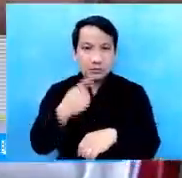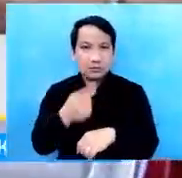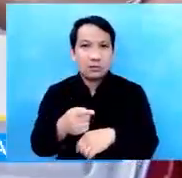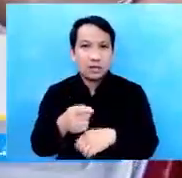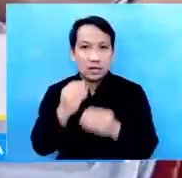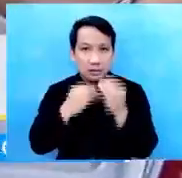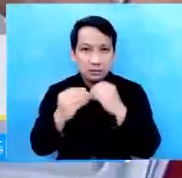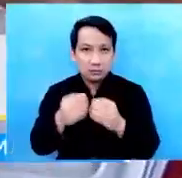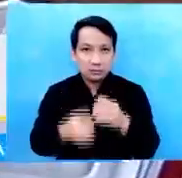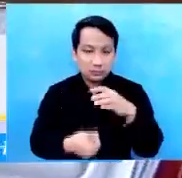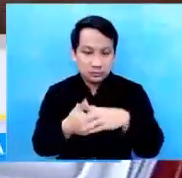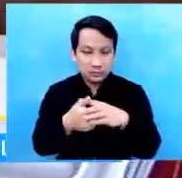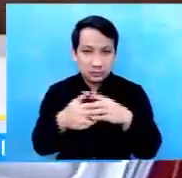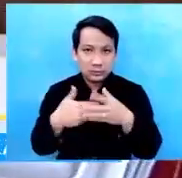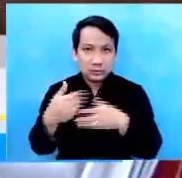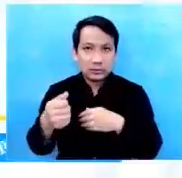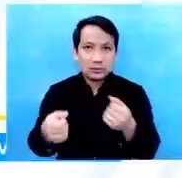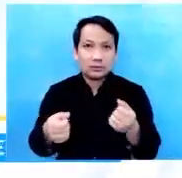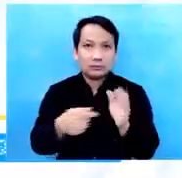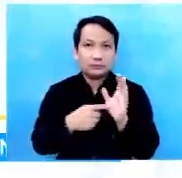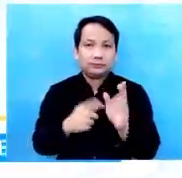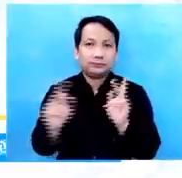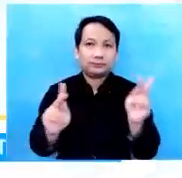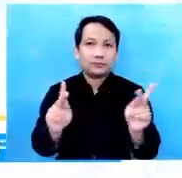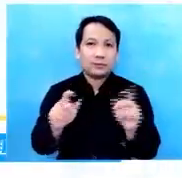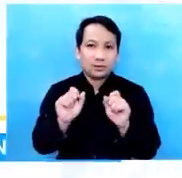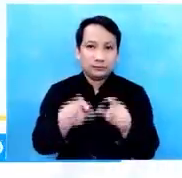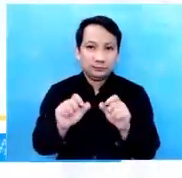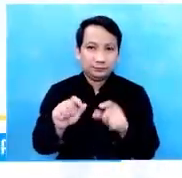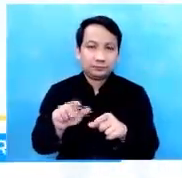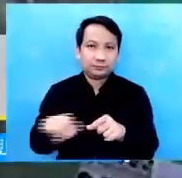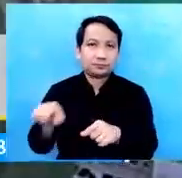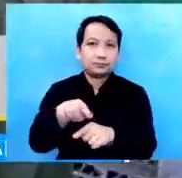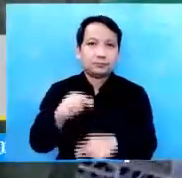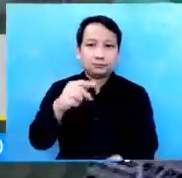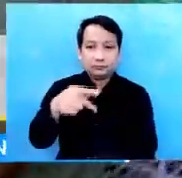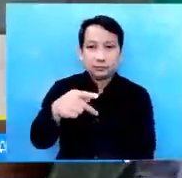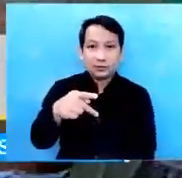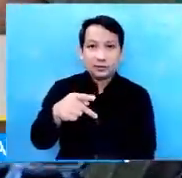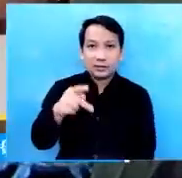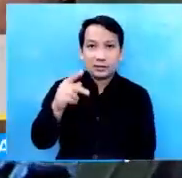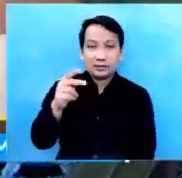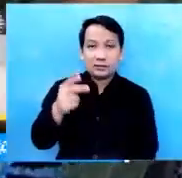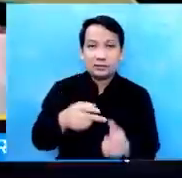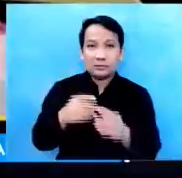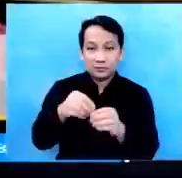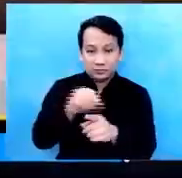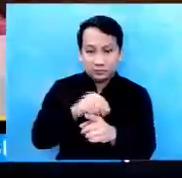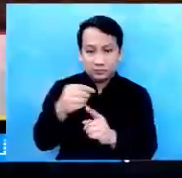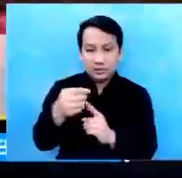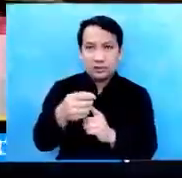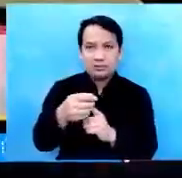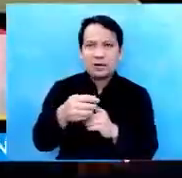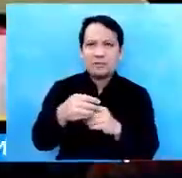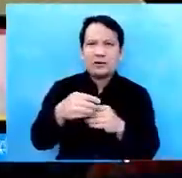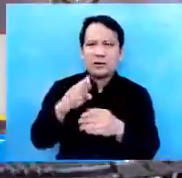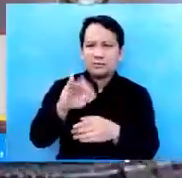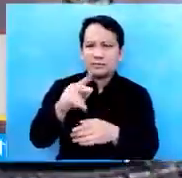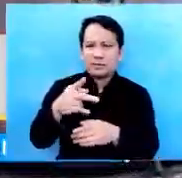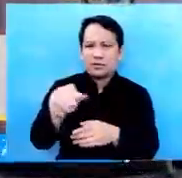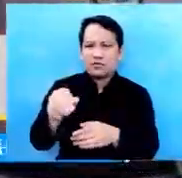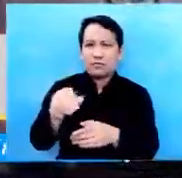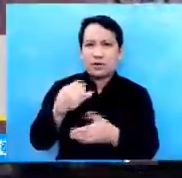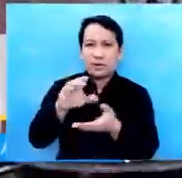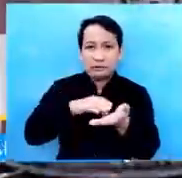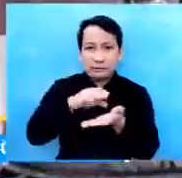kakanin ang sumalubong sa mga deboto. Mabenta na rito ang puto bombong, suman, biko at ibang kakanin na mabibili